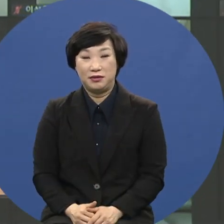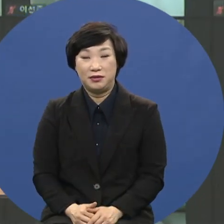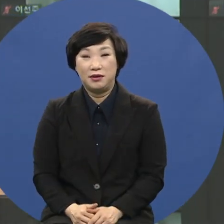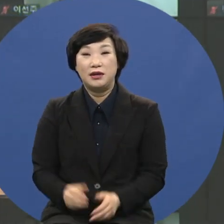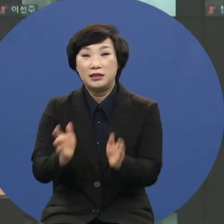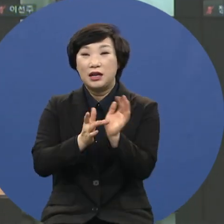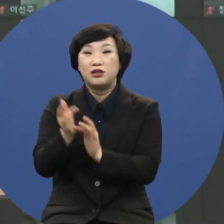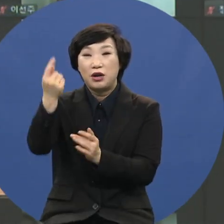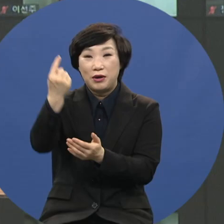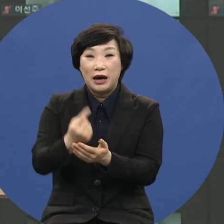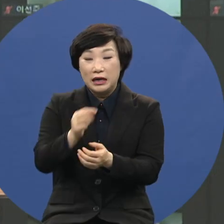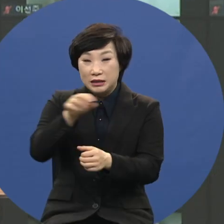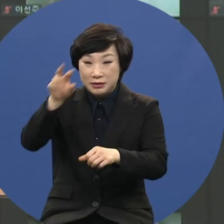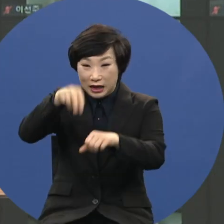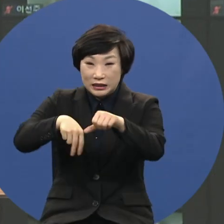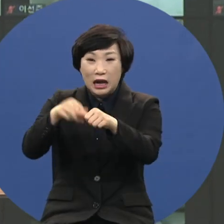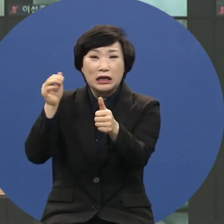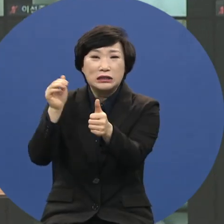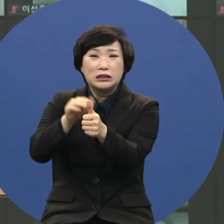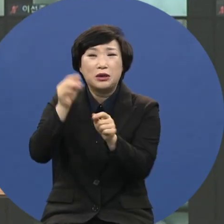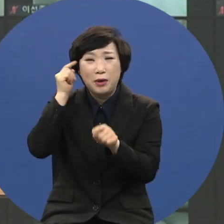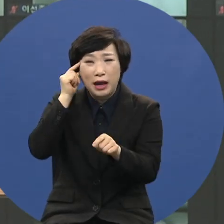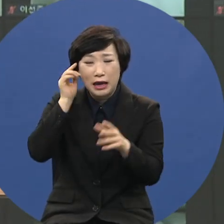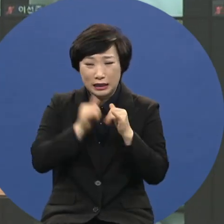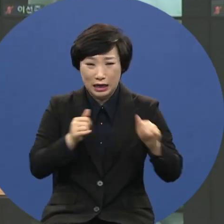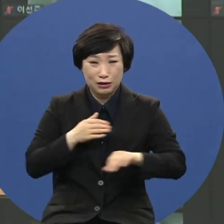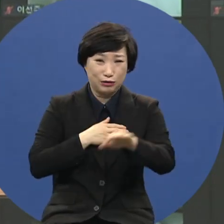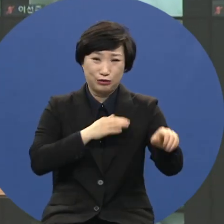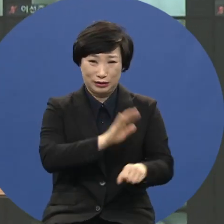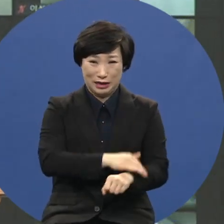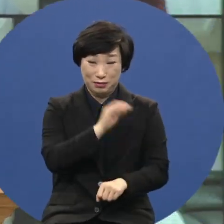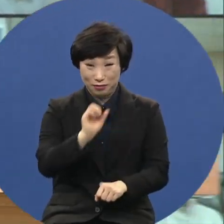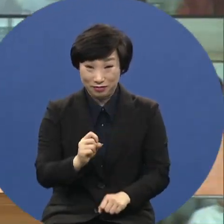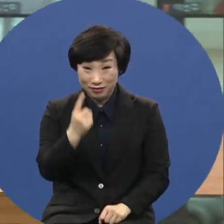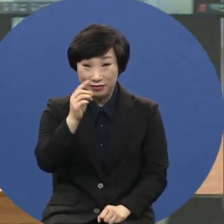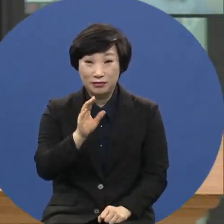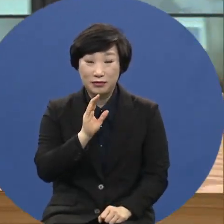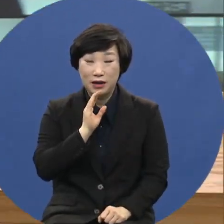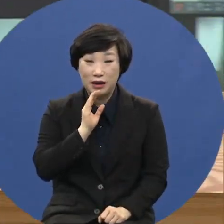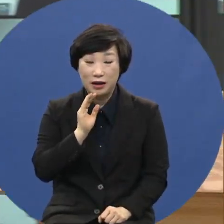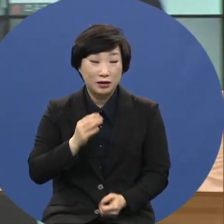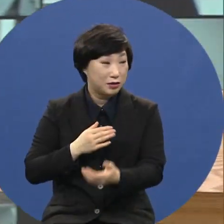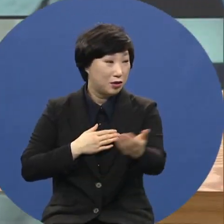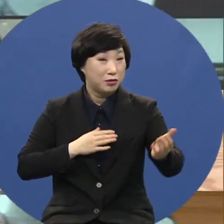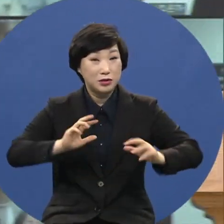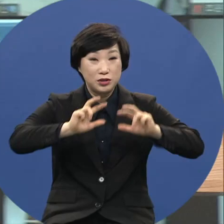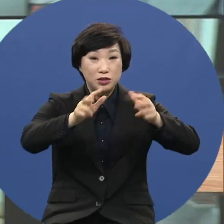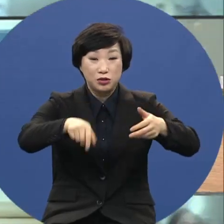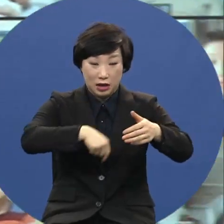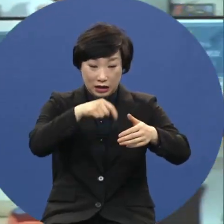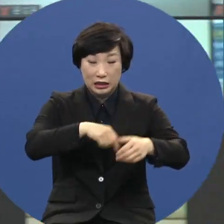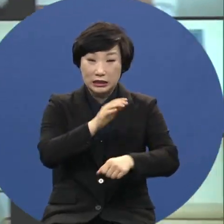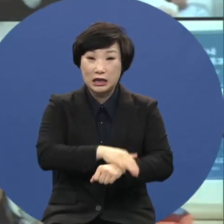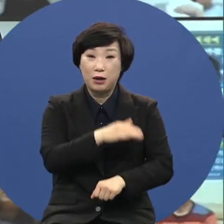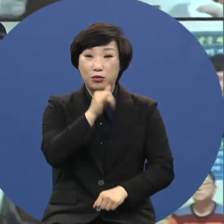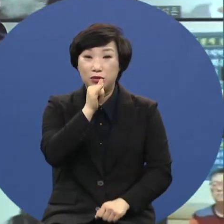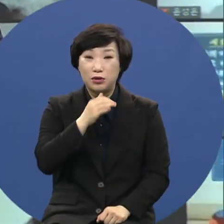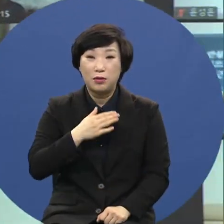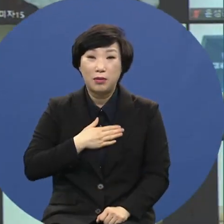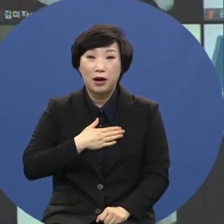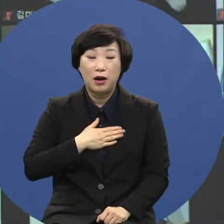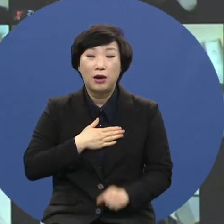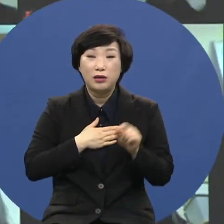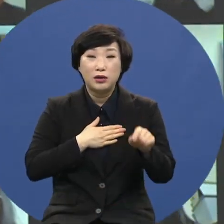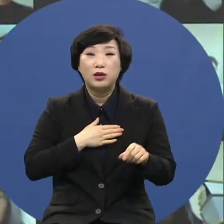그가 찔림은 우리의 허물을 인하며 이 지구상에 내 허물이